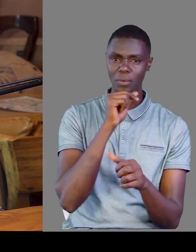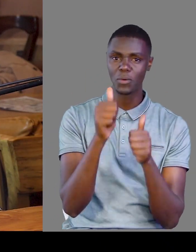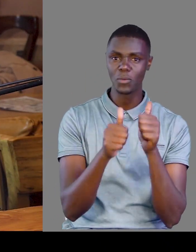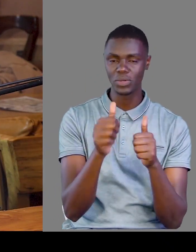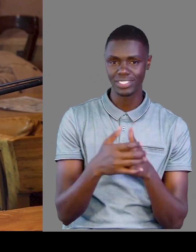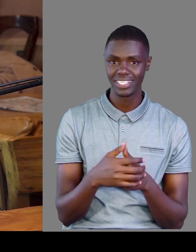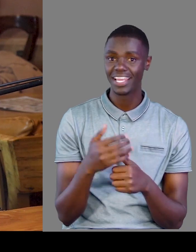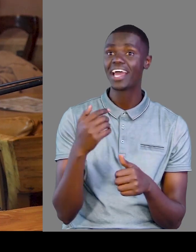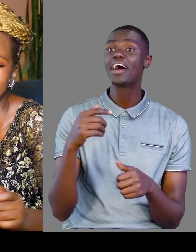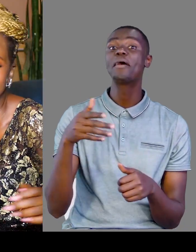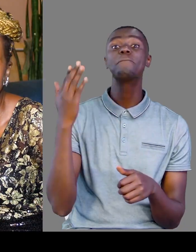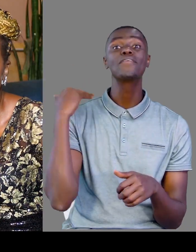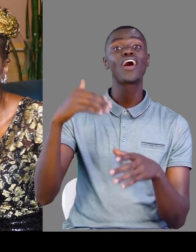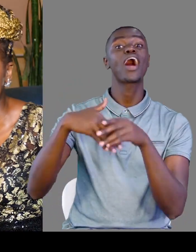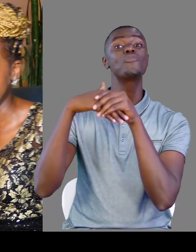Nilisalimiwa Tanzania.